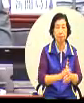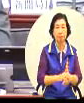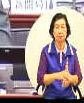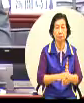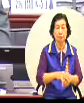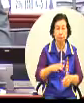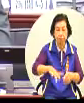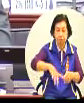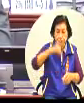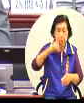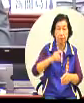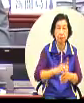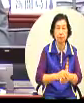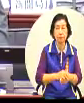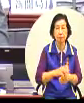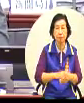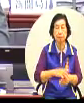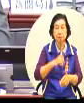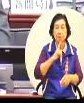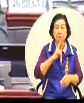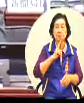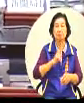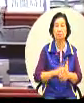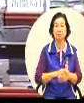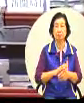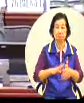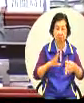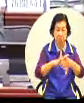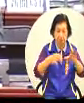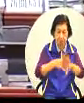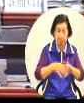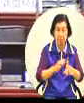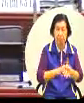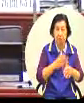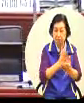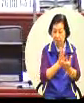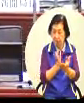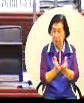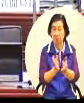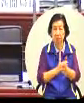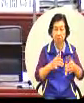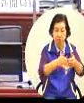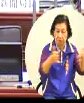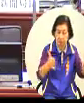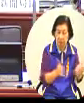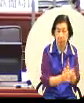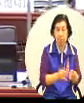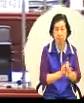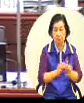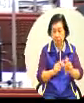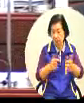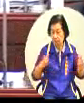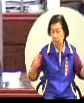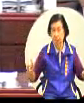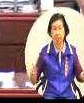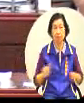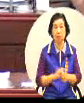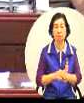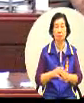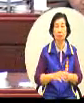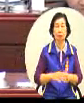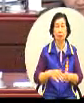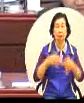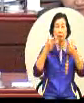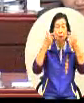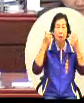齐全、最丰富啊，的文化多元、族群多元，原住民族的博物馆。